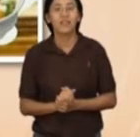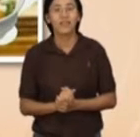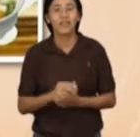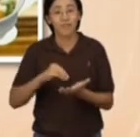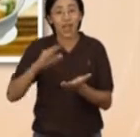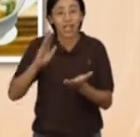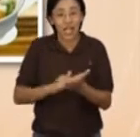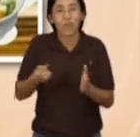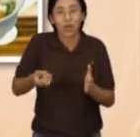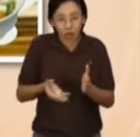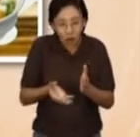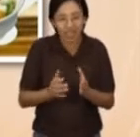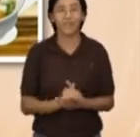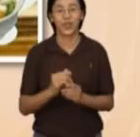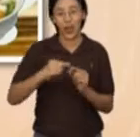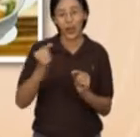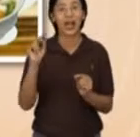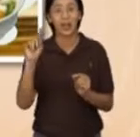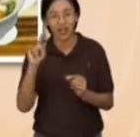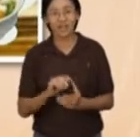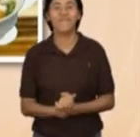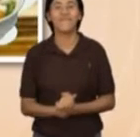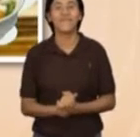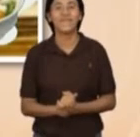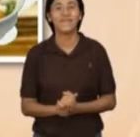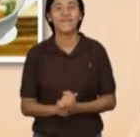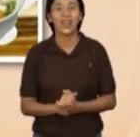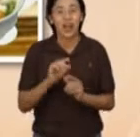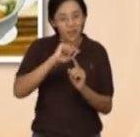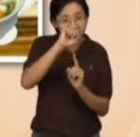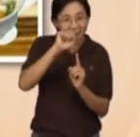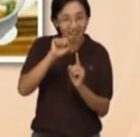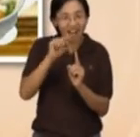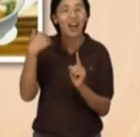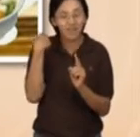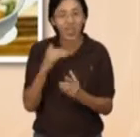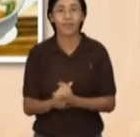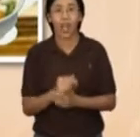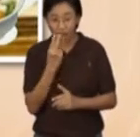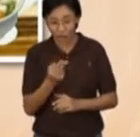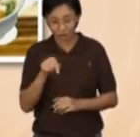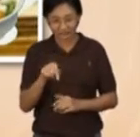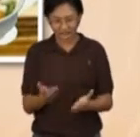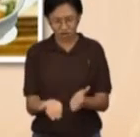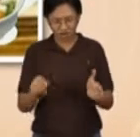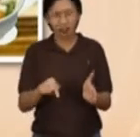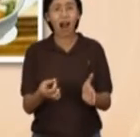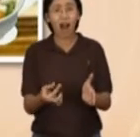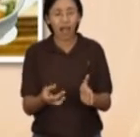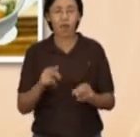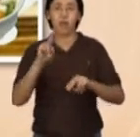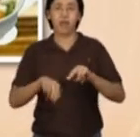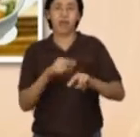ว แล้วก็ต้นหอม ต้นหอมแล้วก็ขึ้นฉ่ายนิดหน่อยแล้วที่เห็นอยู่ข้างหน้านี่นะคะไข่ขาว ก็คือไข่ขาวครับ เอามาไว้ทำอะไรคะ เอามาไว้